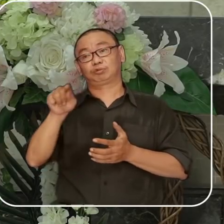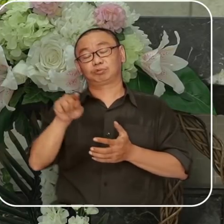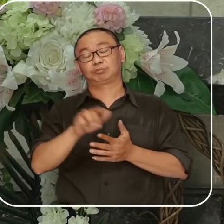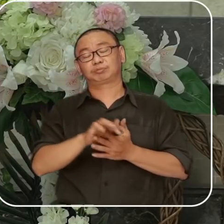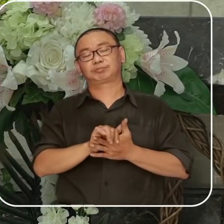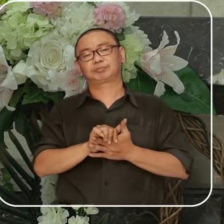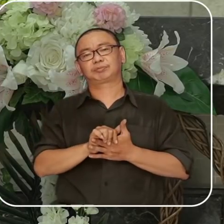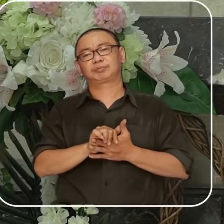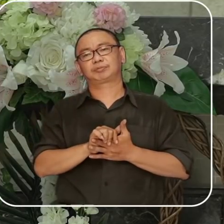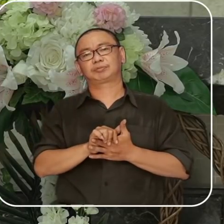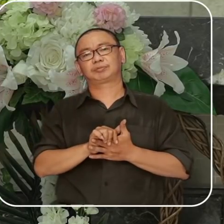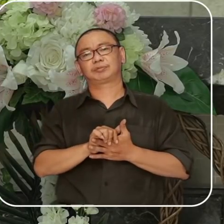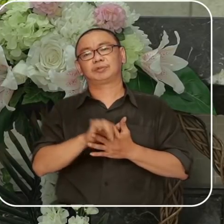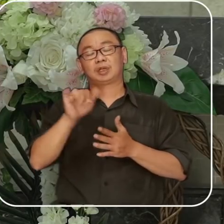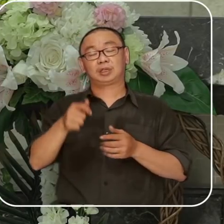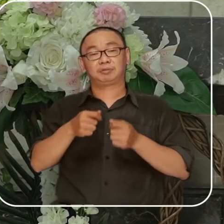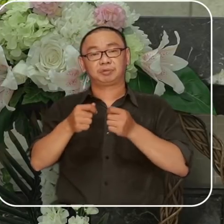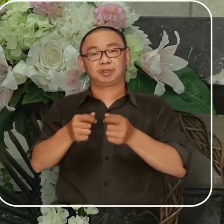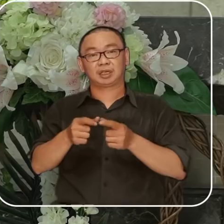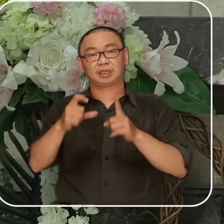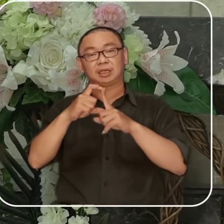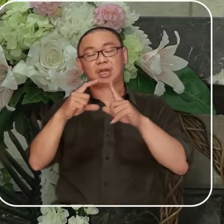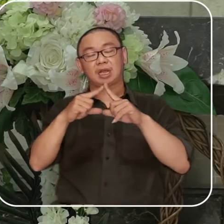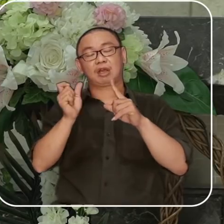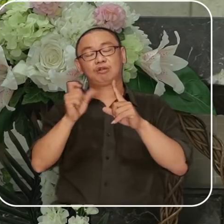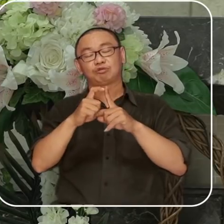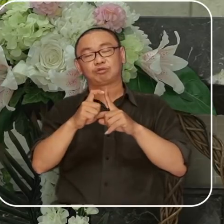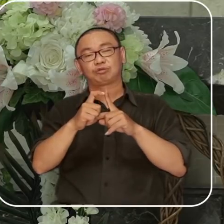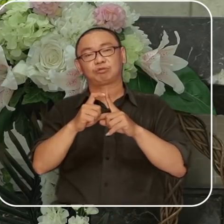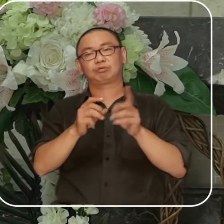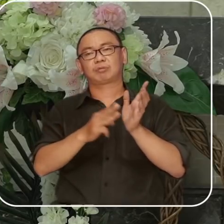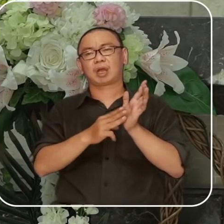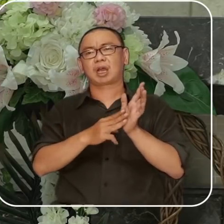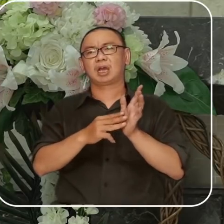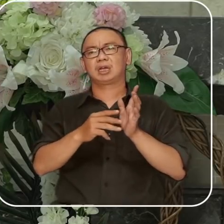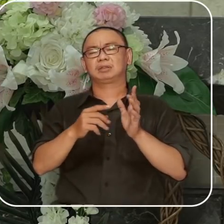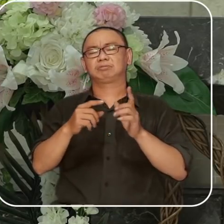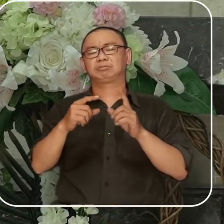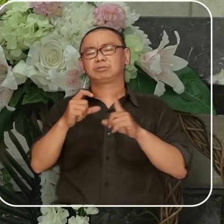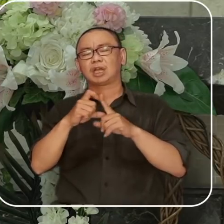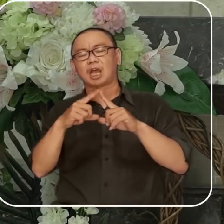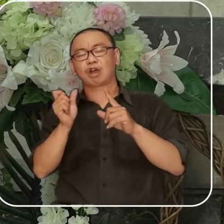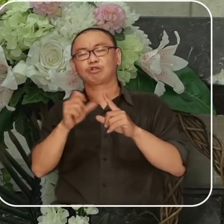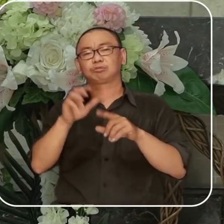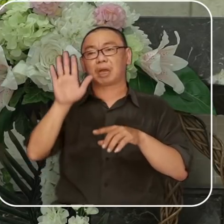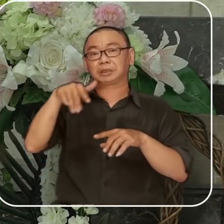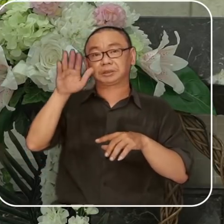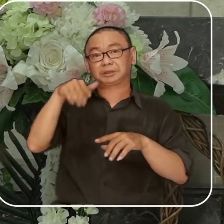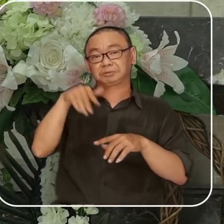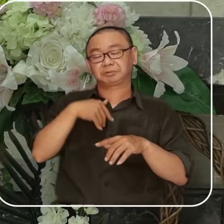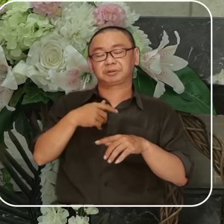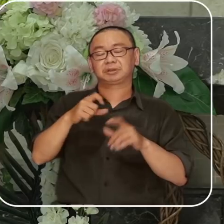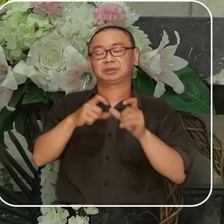itulah yang diberikan oleh Daud. Maka Daud mengundang Salomo dan berkata,